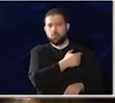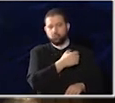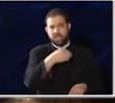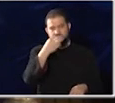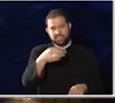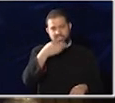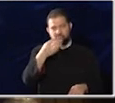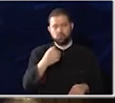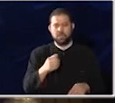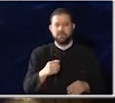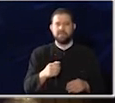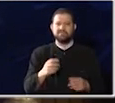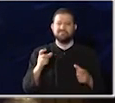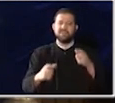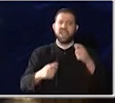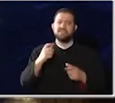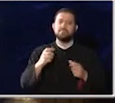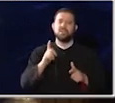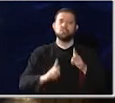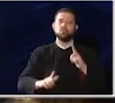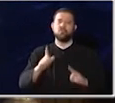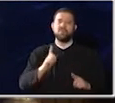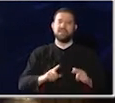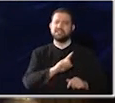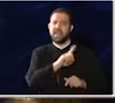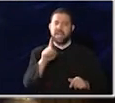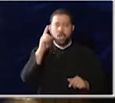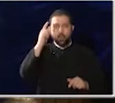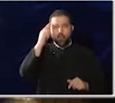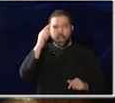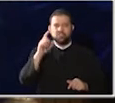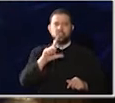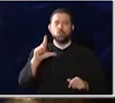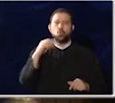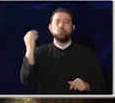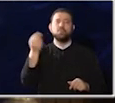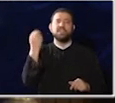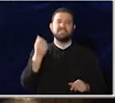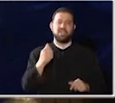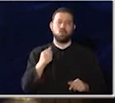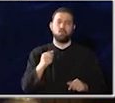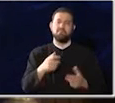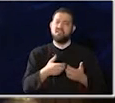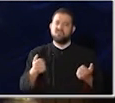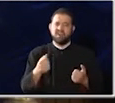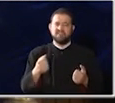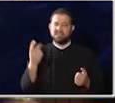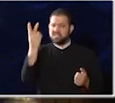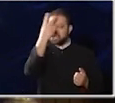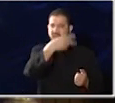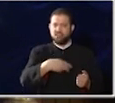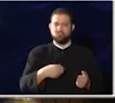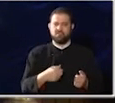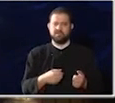Putem vorbi cu siguranță despre suferința necunoașterii lui Dumnezeu. Fără să ne